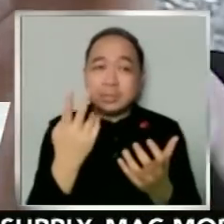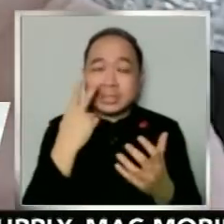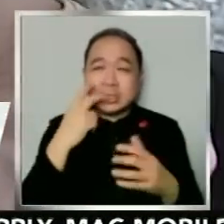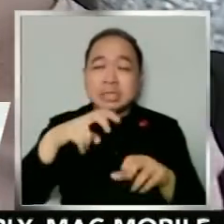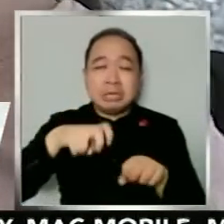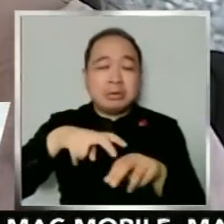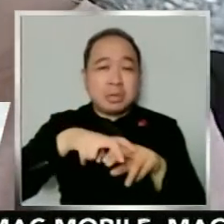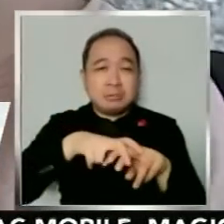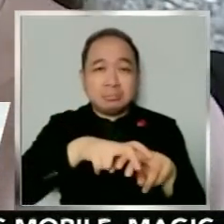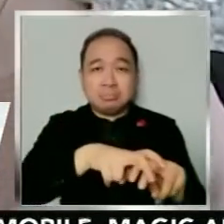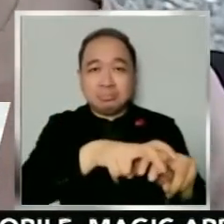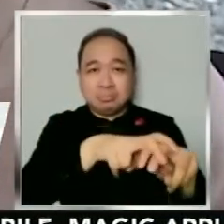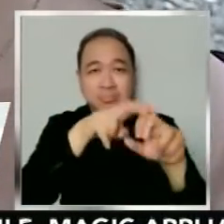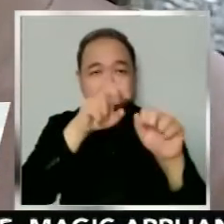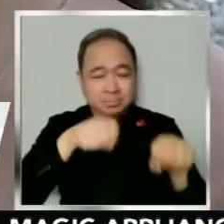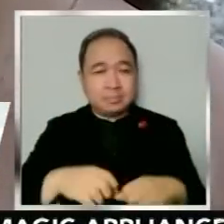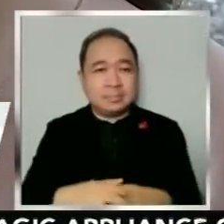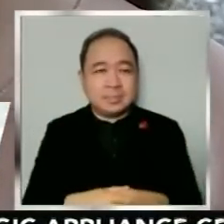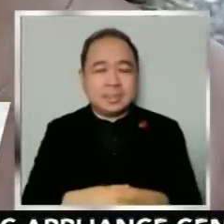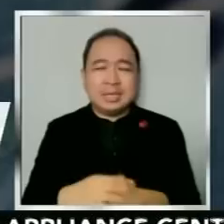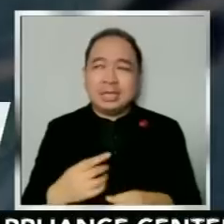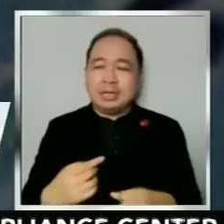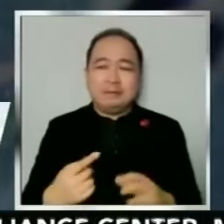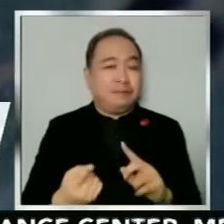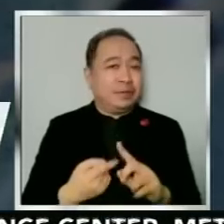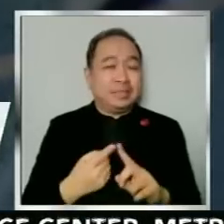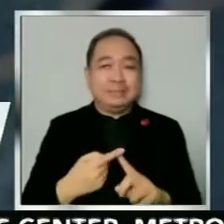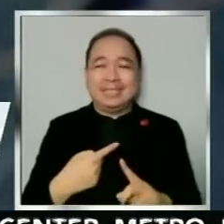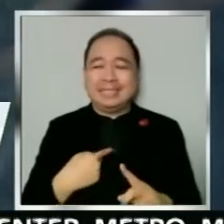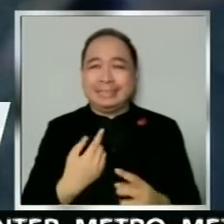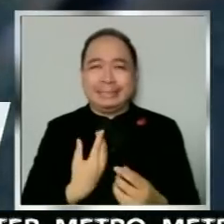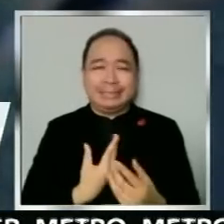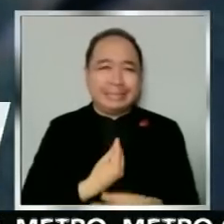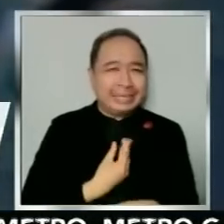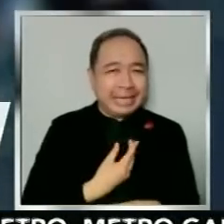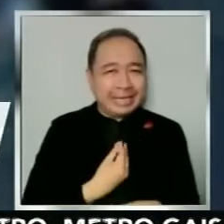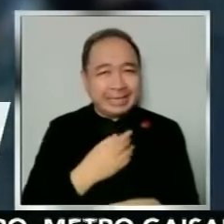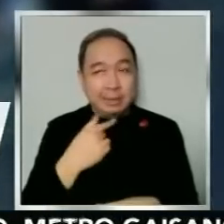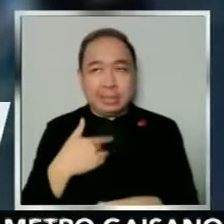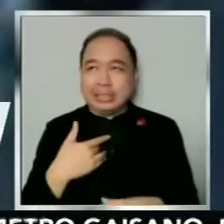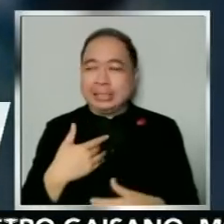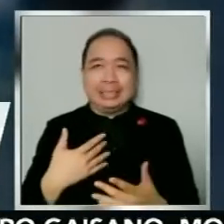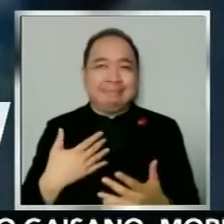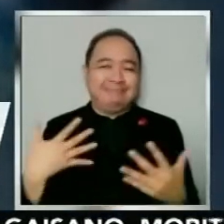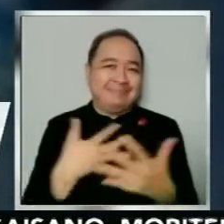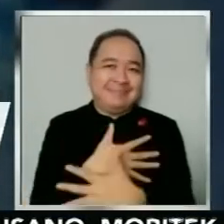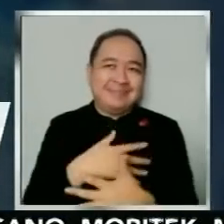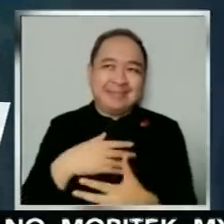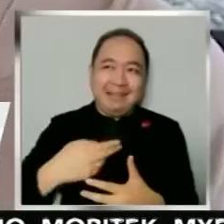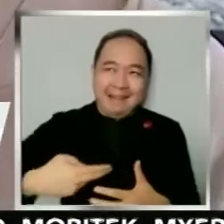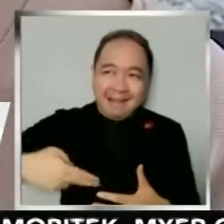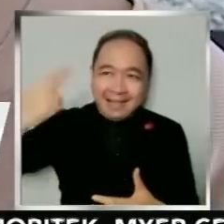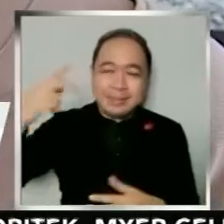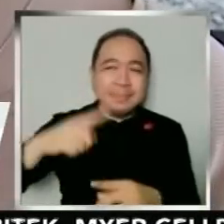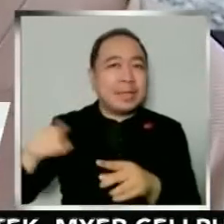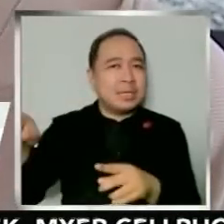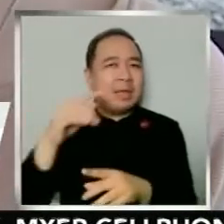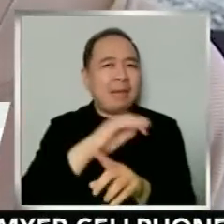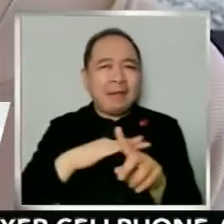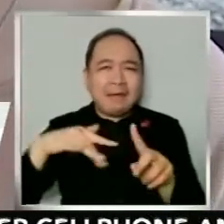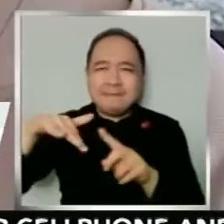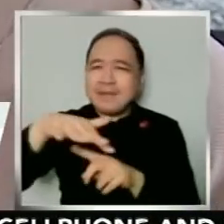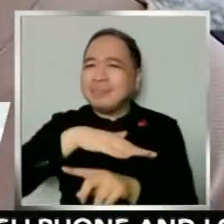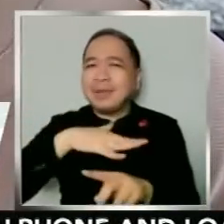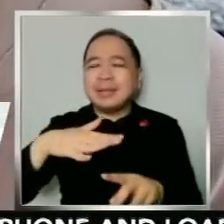hesitant kasi I had fear of heights. Nature naman po is naturally therapeutic. So parang sinulit ko na po